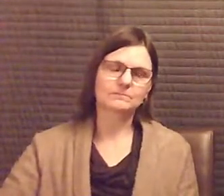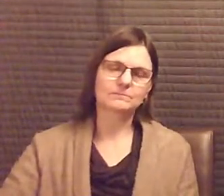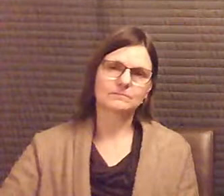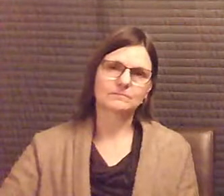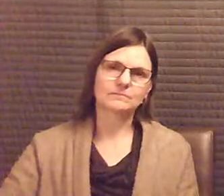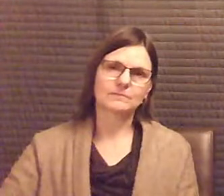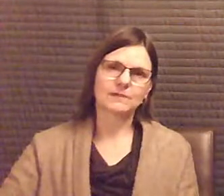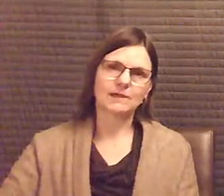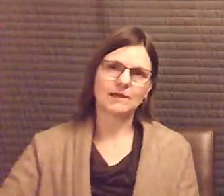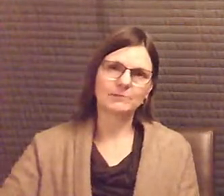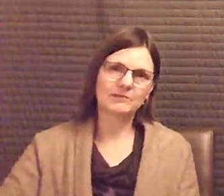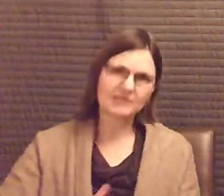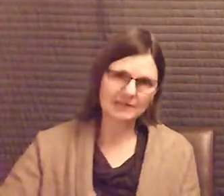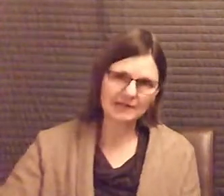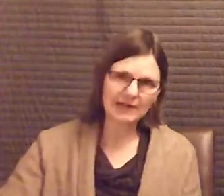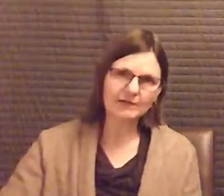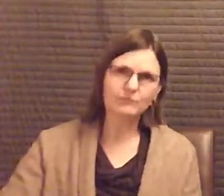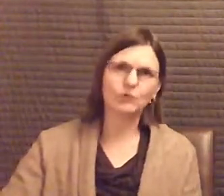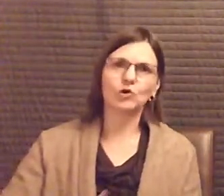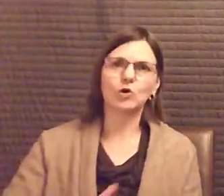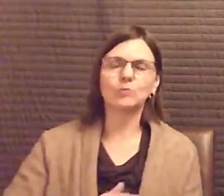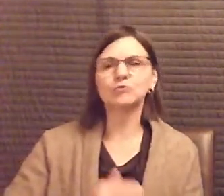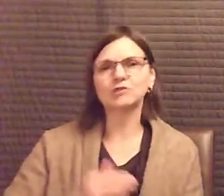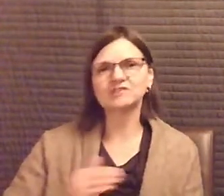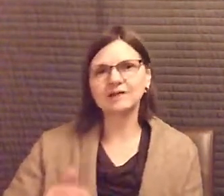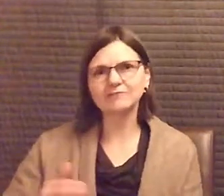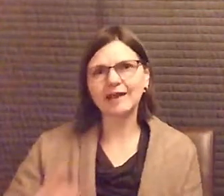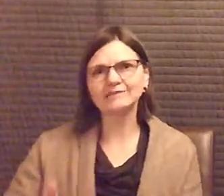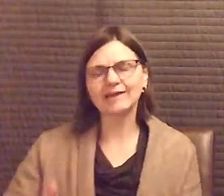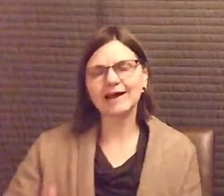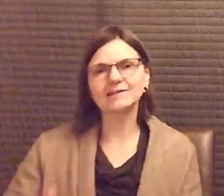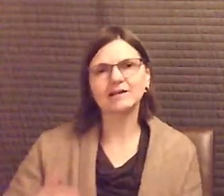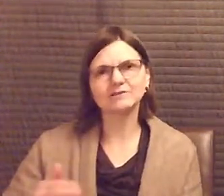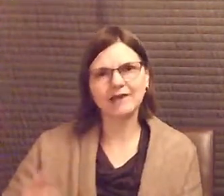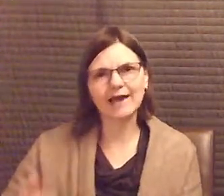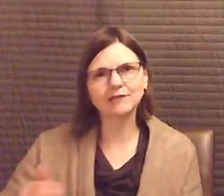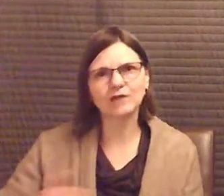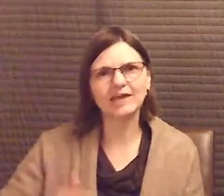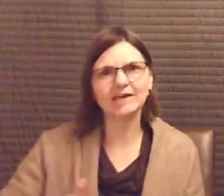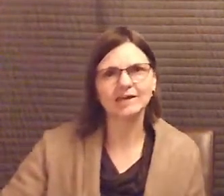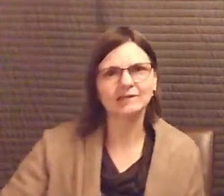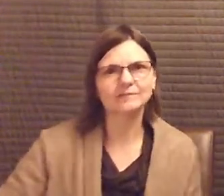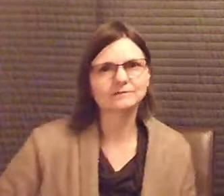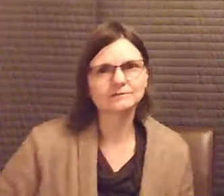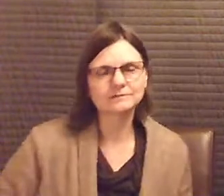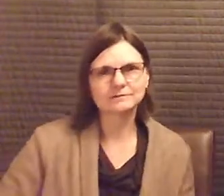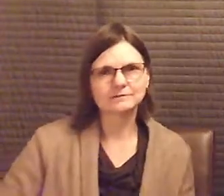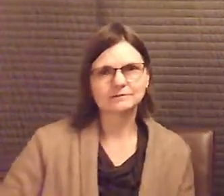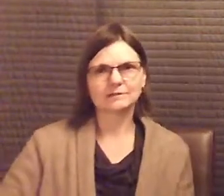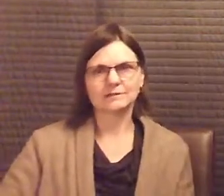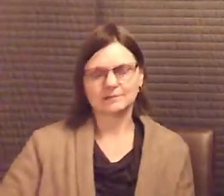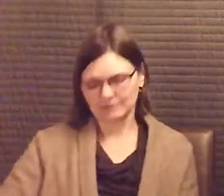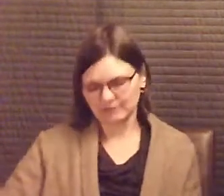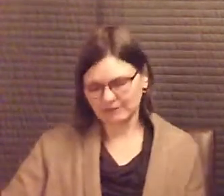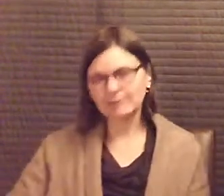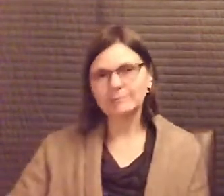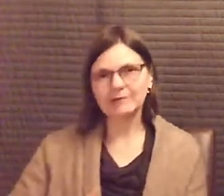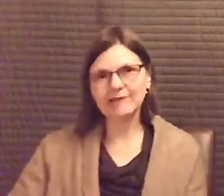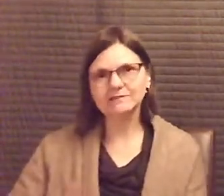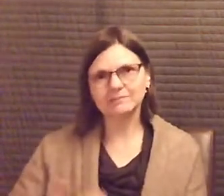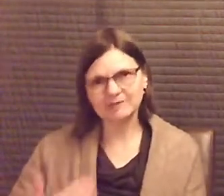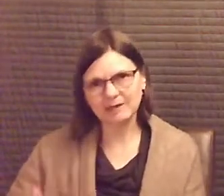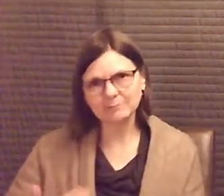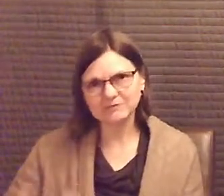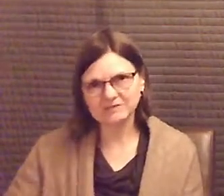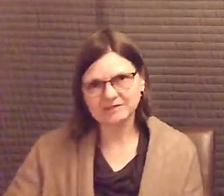goal wat uw wensen en je bent er klaar voor om door hetzelfde heen te gaan als waarheid beweging uw red eagles of er worden je bent